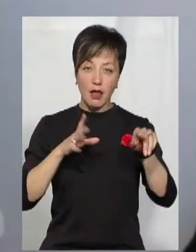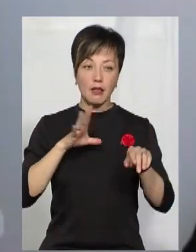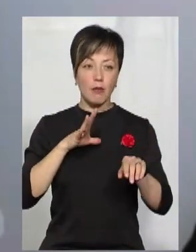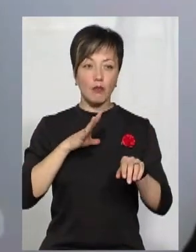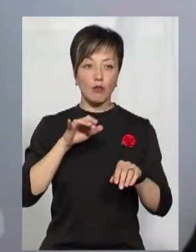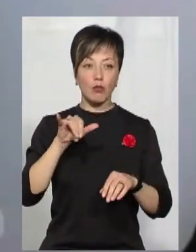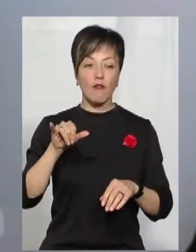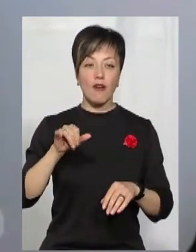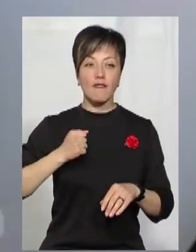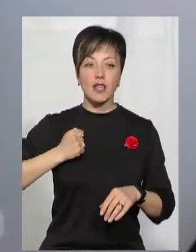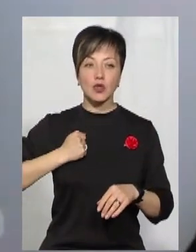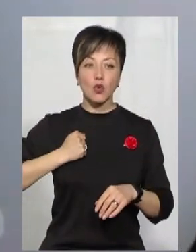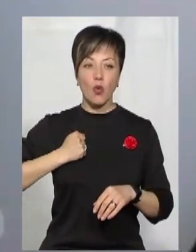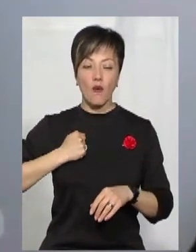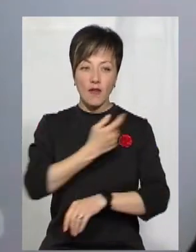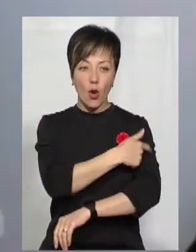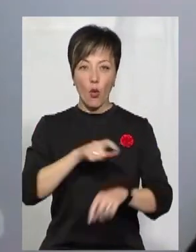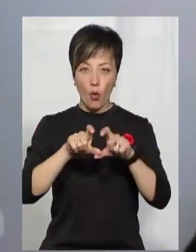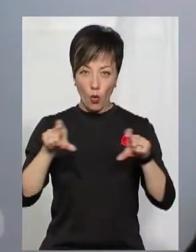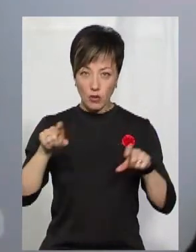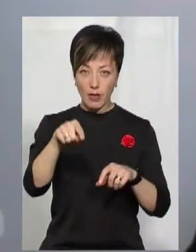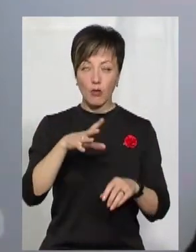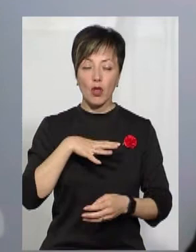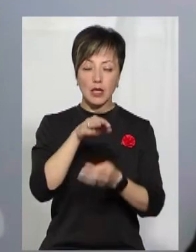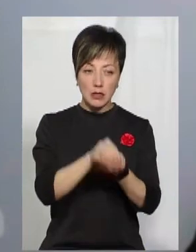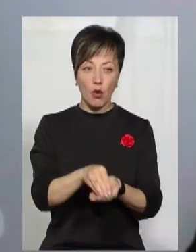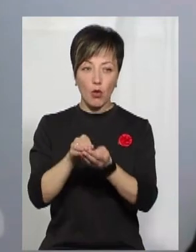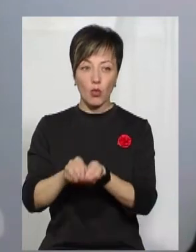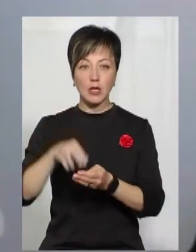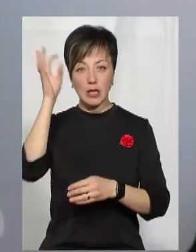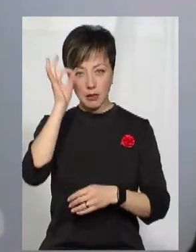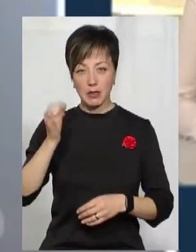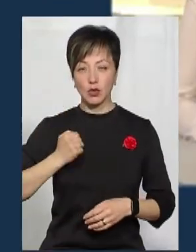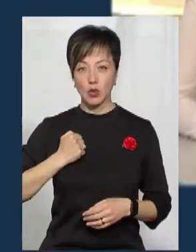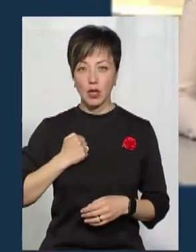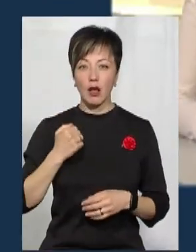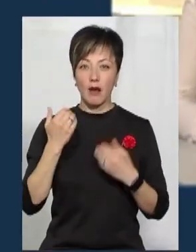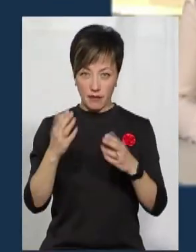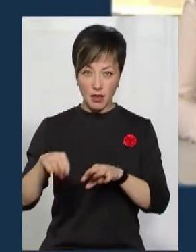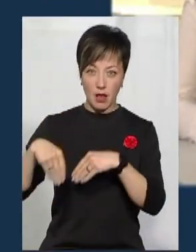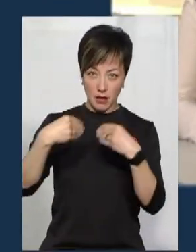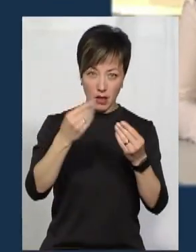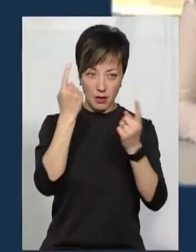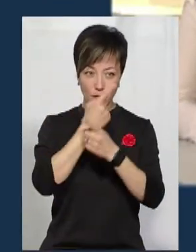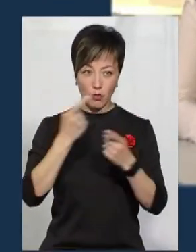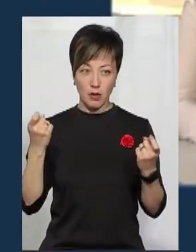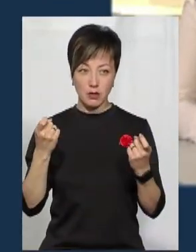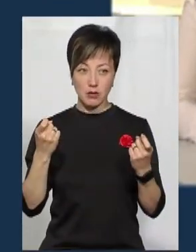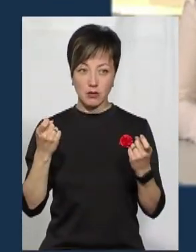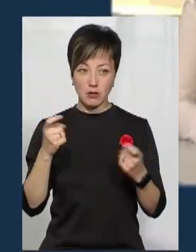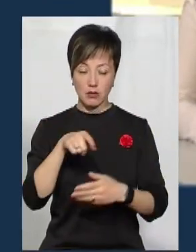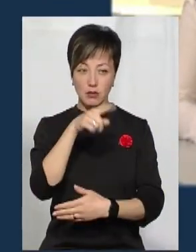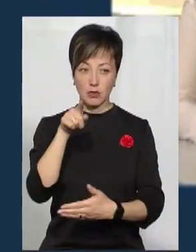військовий госпіталь, і там також були захоронені німецьких солдат. Ви надали якусь